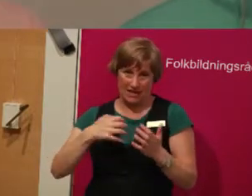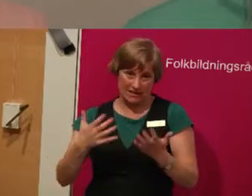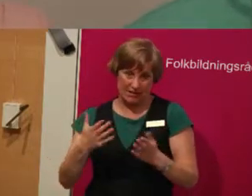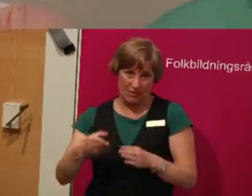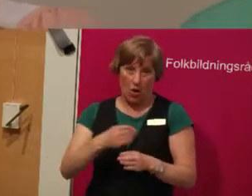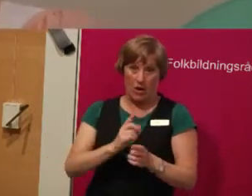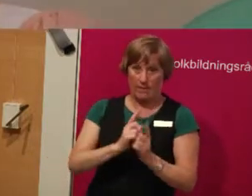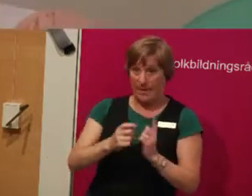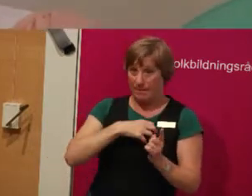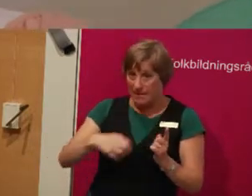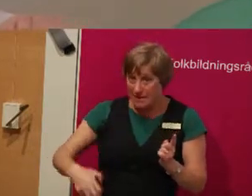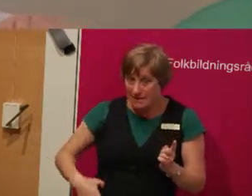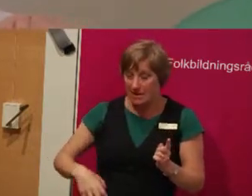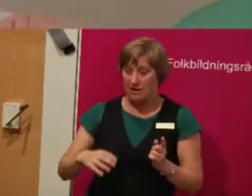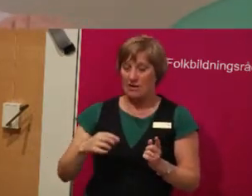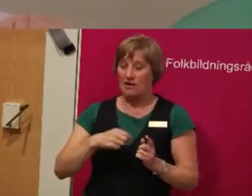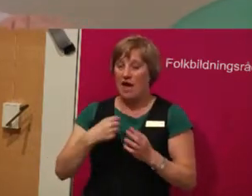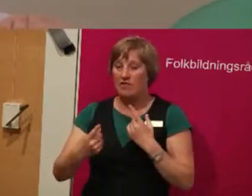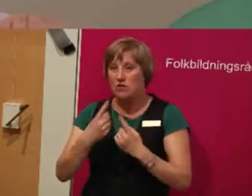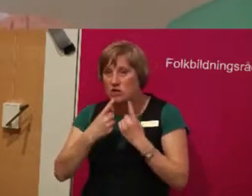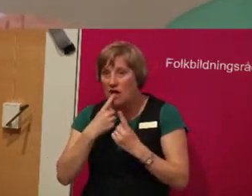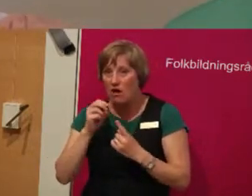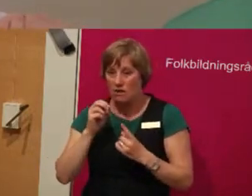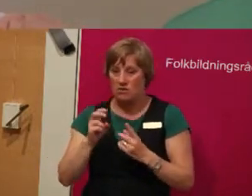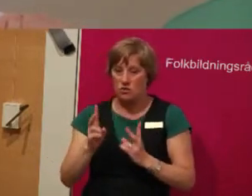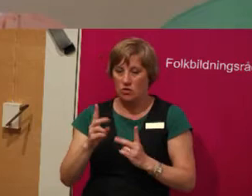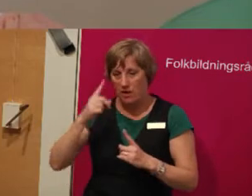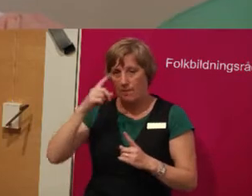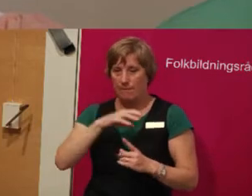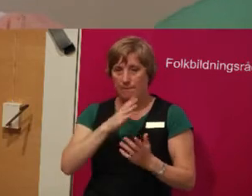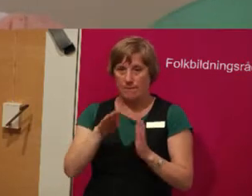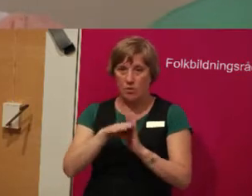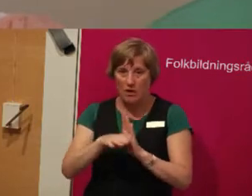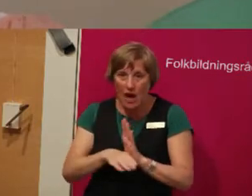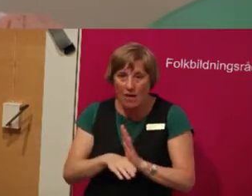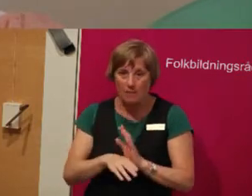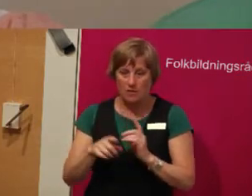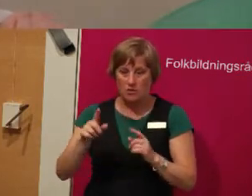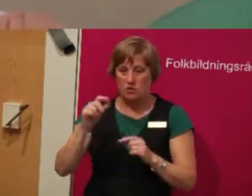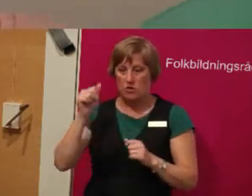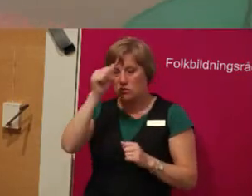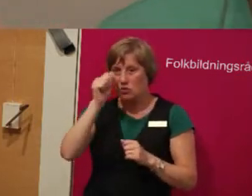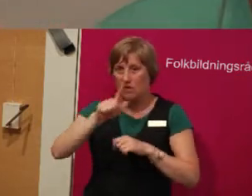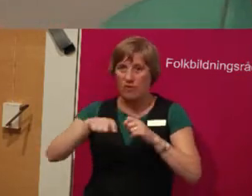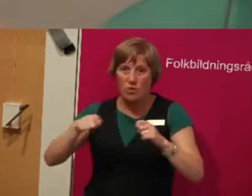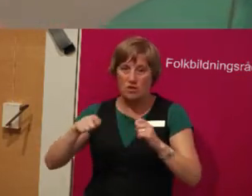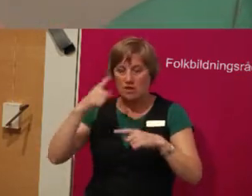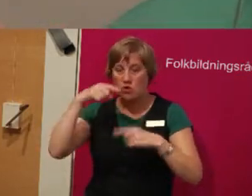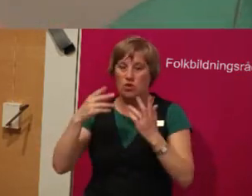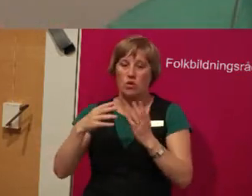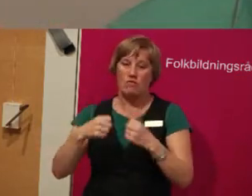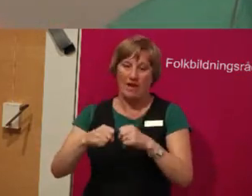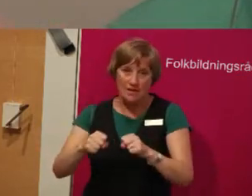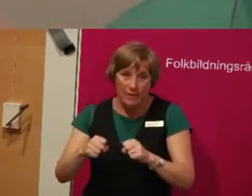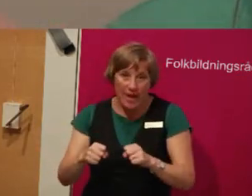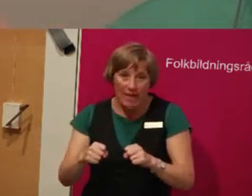riksdagen om just den här typen av program vad det gällde studieförbundens kulturverksamhet. Där hon tyckte att ja,